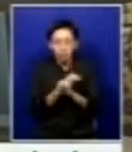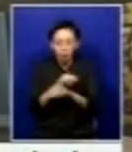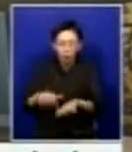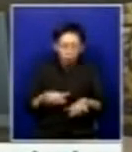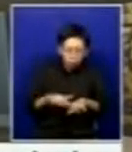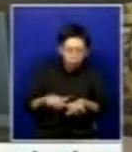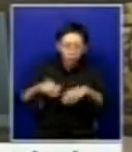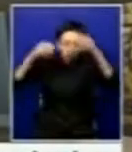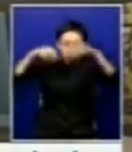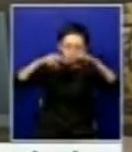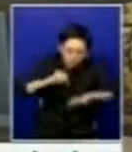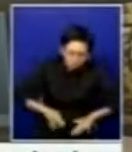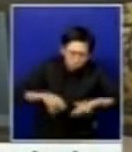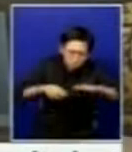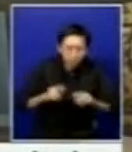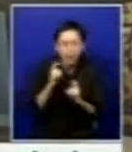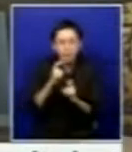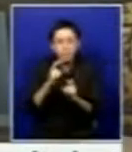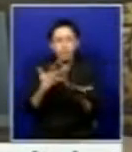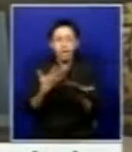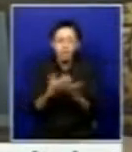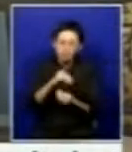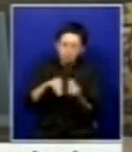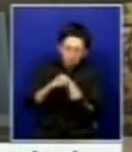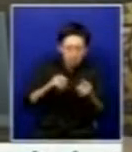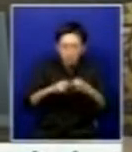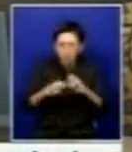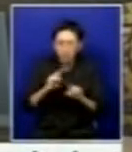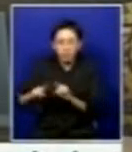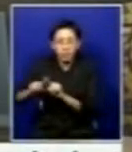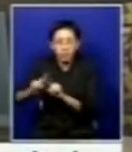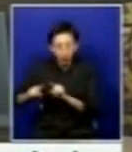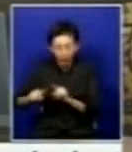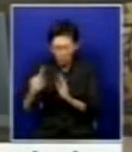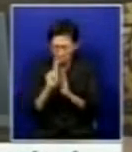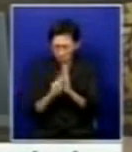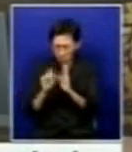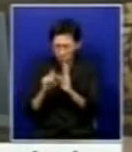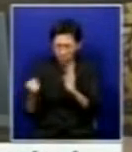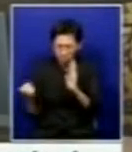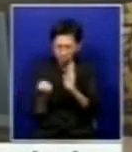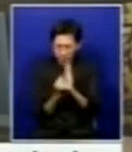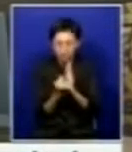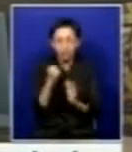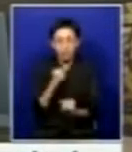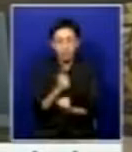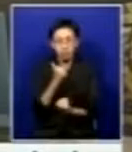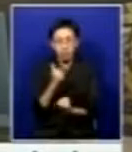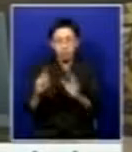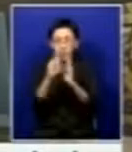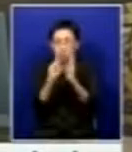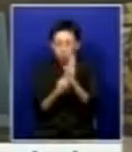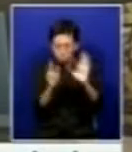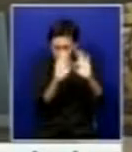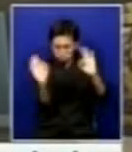าธารณะภัยความมั่นคงและด้านเศรษฐกิจของประเทศเราก็ต้องไปดูในสาระสำคัญหรือสาระบัญญัติ